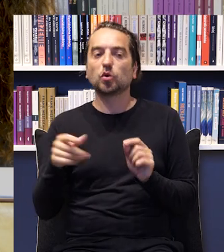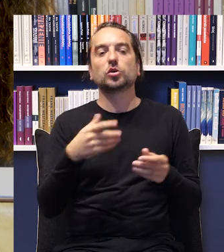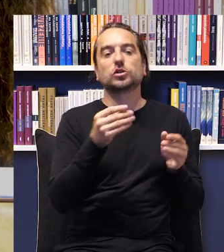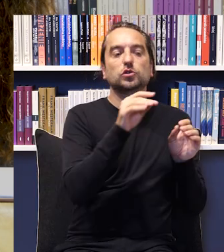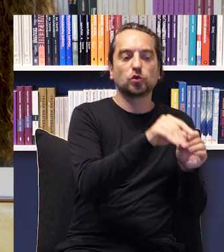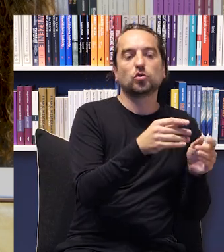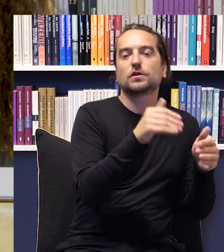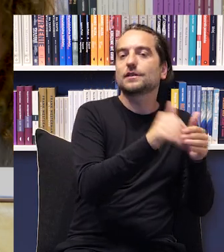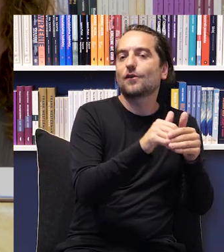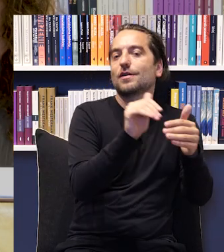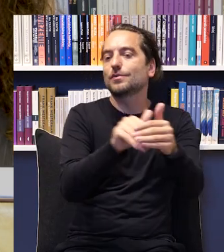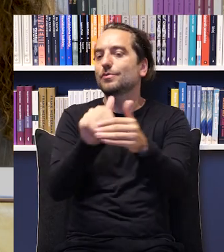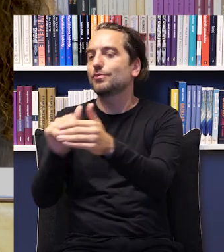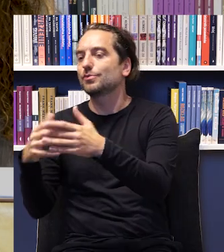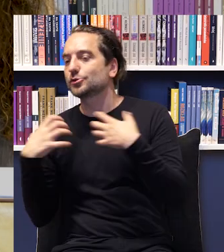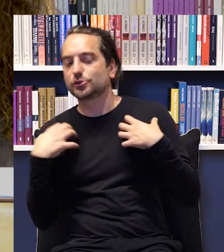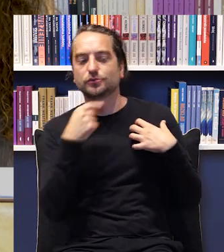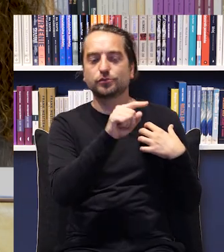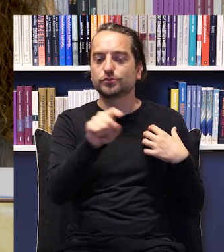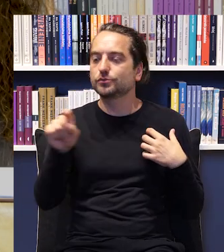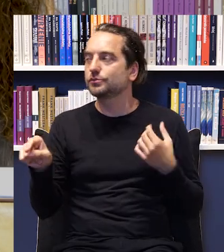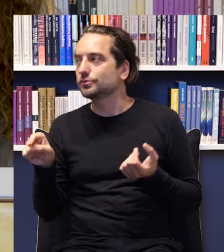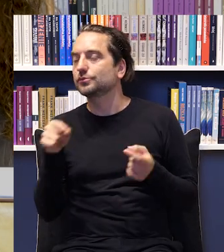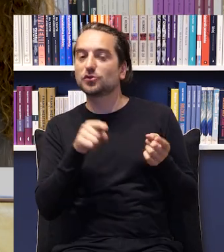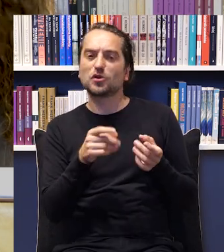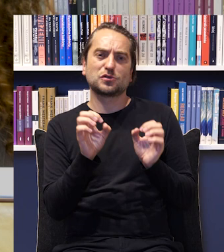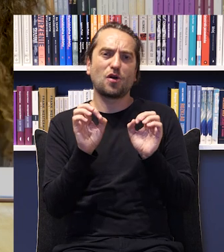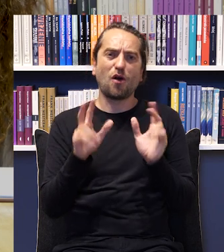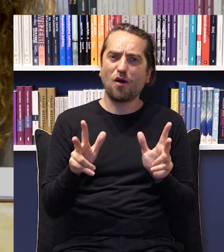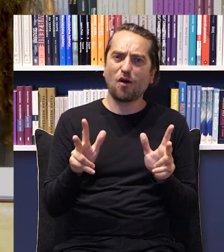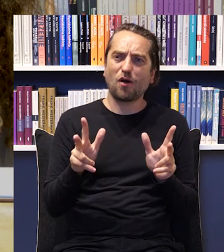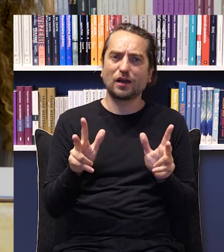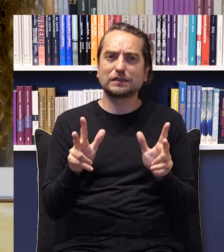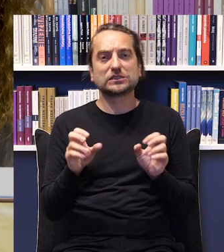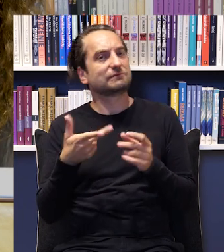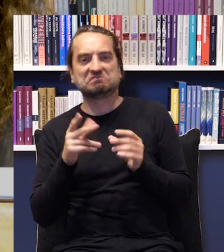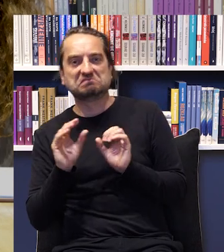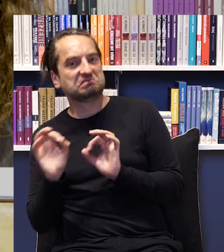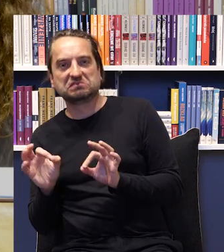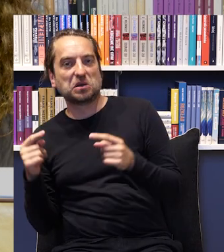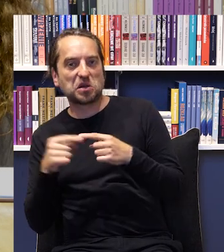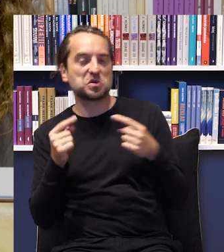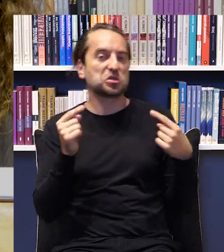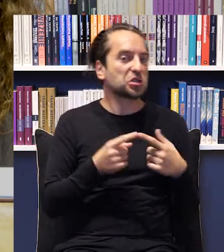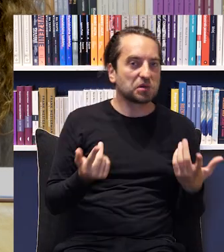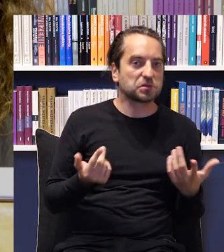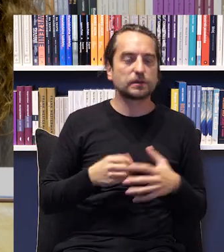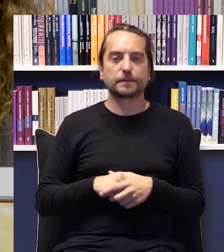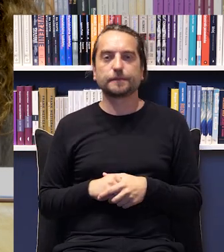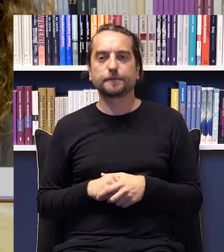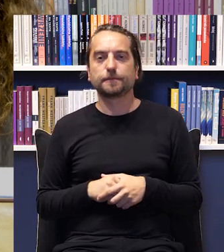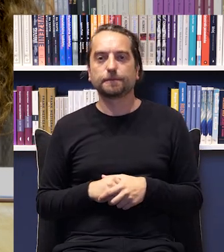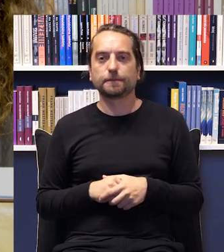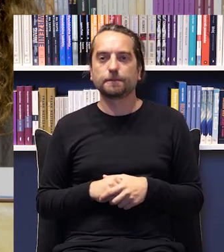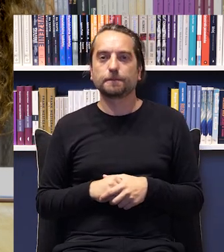funkcjonujesz i no właśnie pytanie, czy to jest okej, czy to jest okej. no nie? Czy rzeczywiście